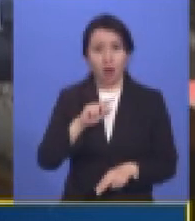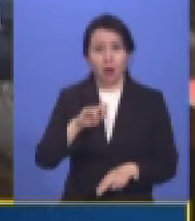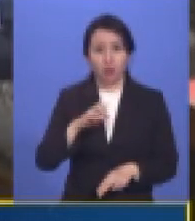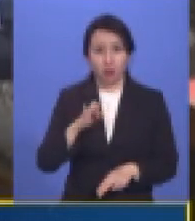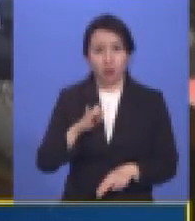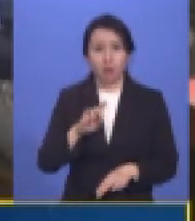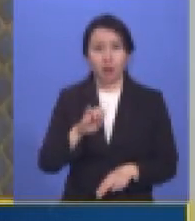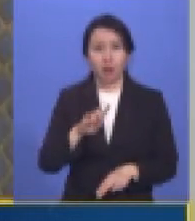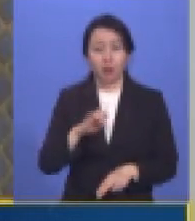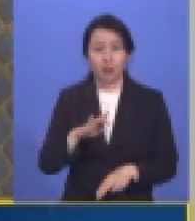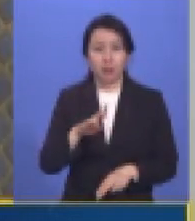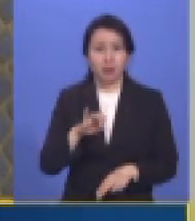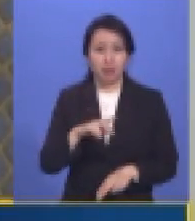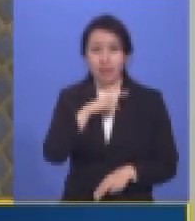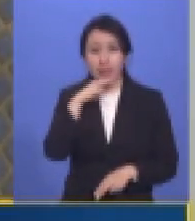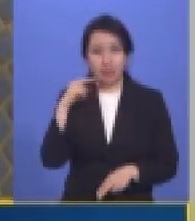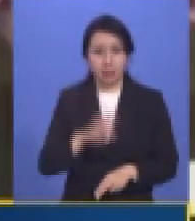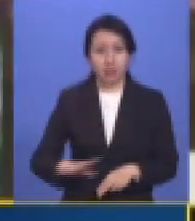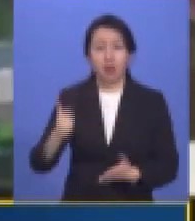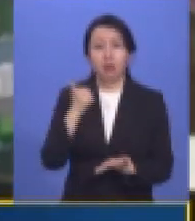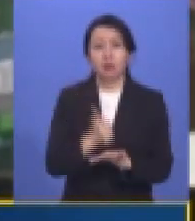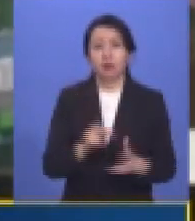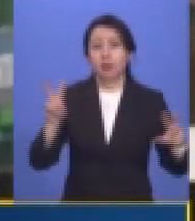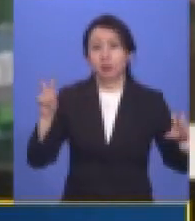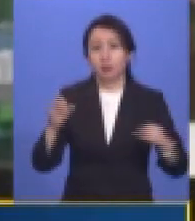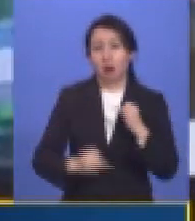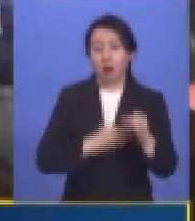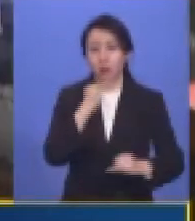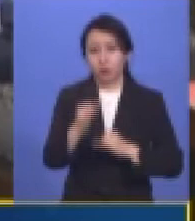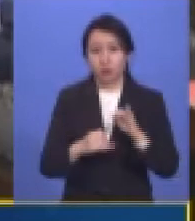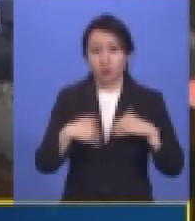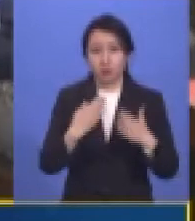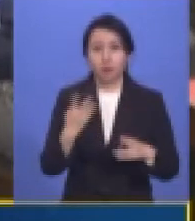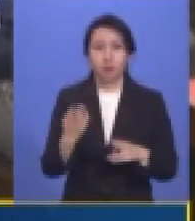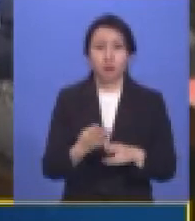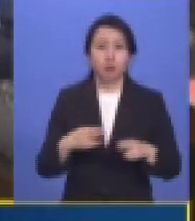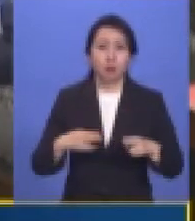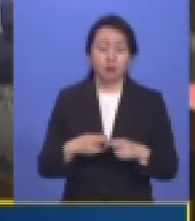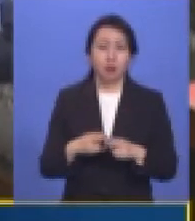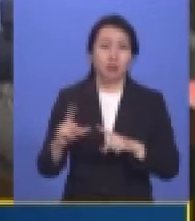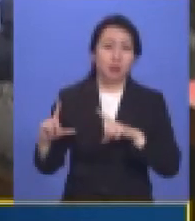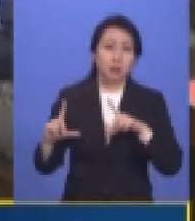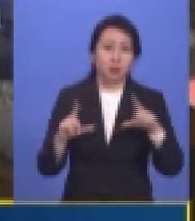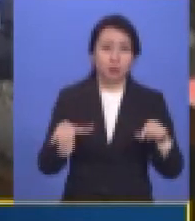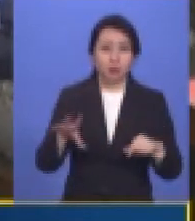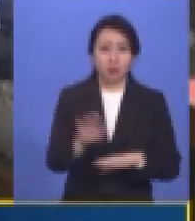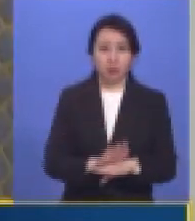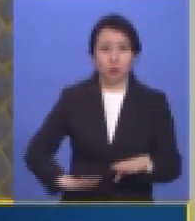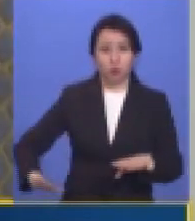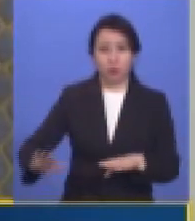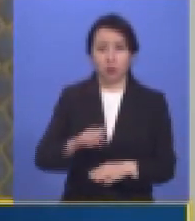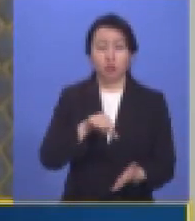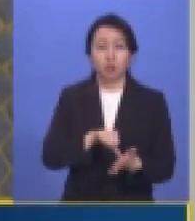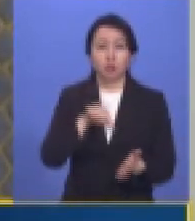армении беларуси кыргызстана и россии основная тема обсуждения обеспечения беспрепятственного транзита по всей